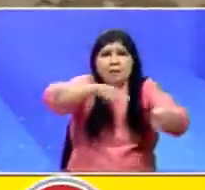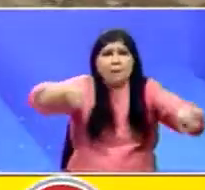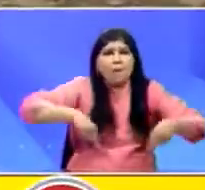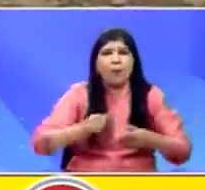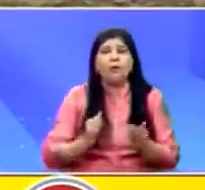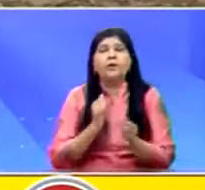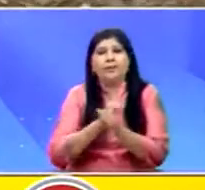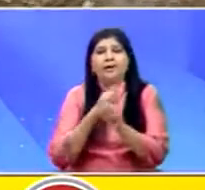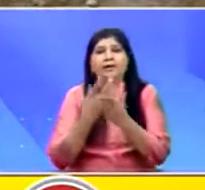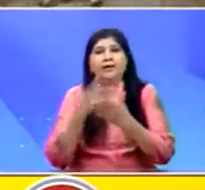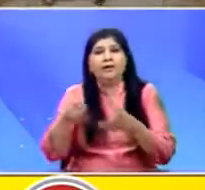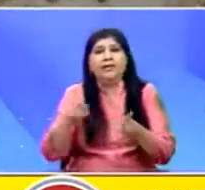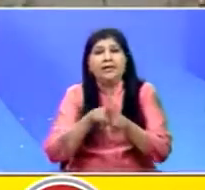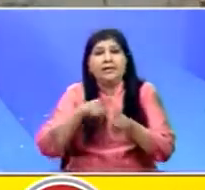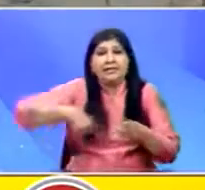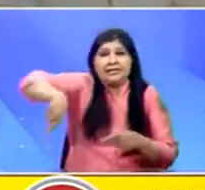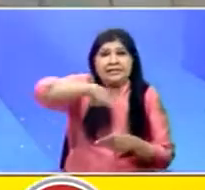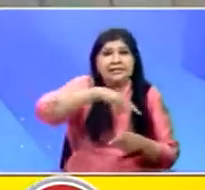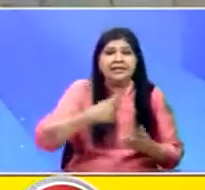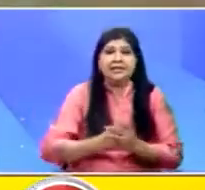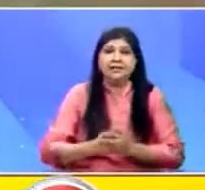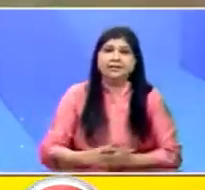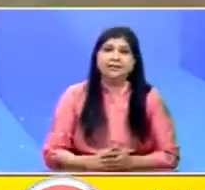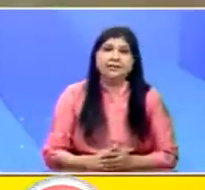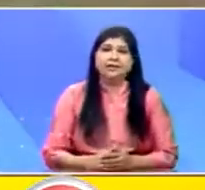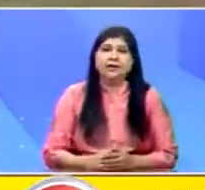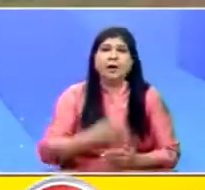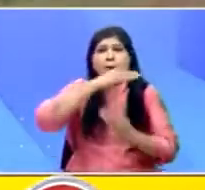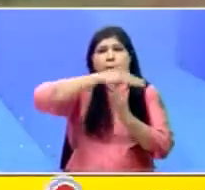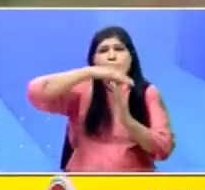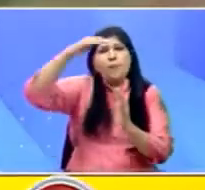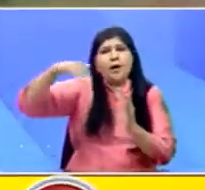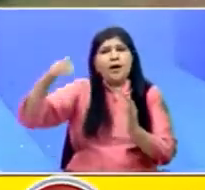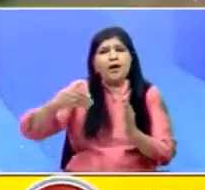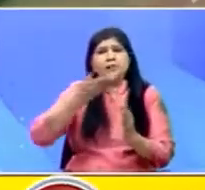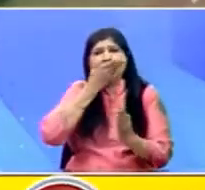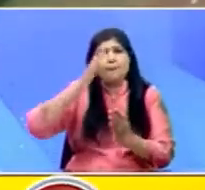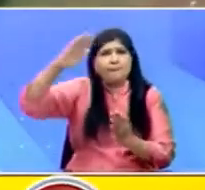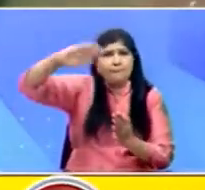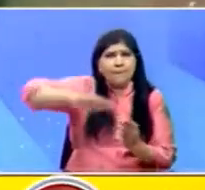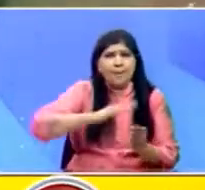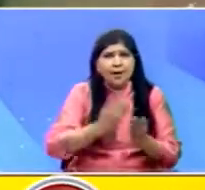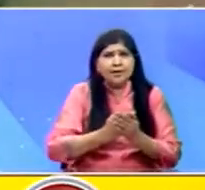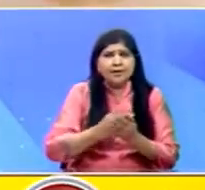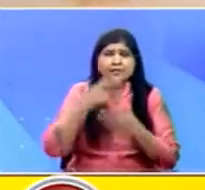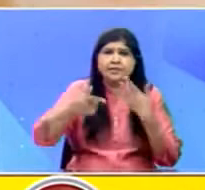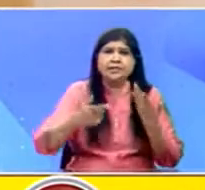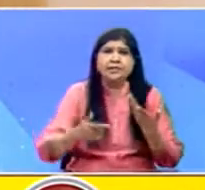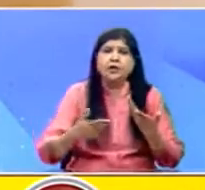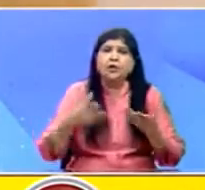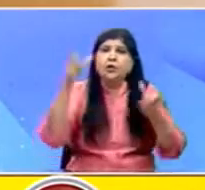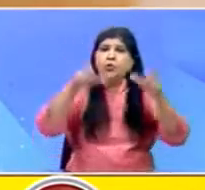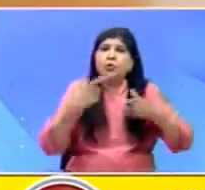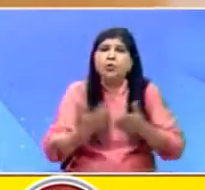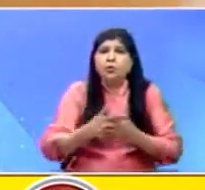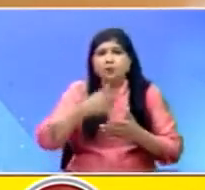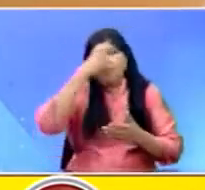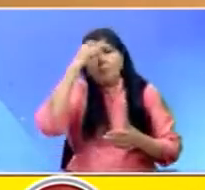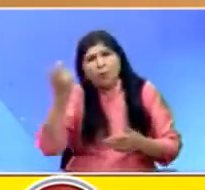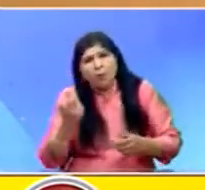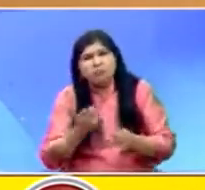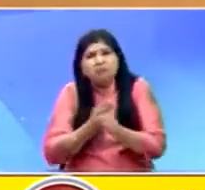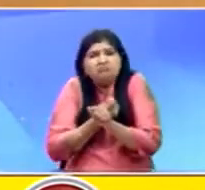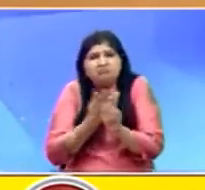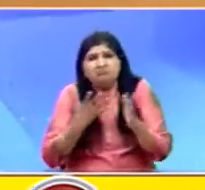दरअसल इस क्षेत्र में पहाड़ से निकले पानी की वजह से लोगों को बहुत मुश्किल होती